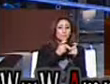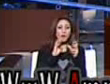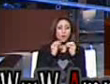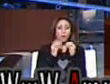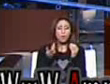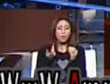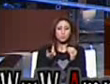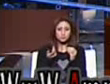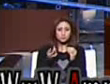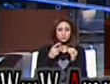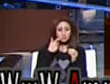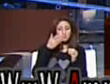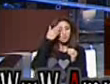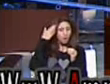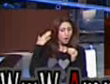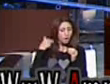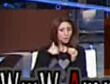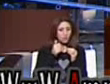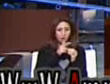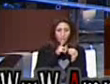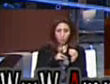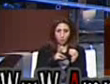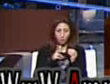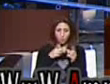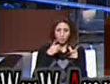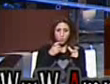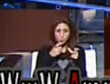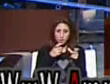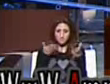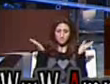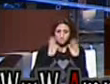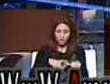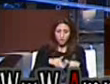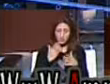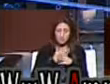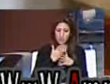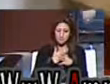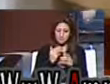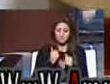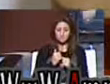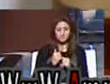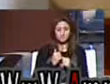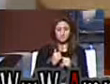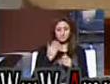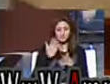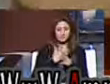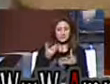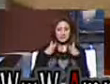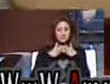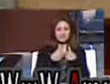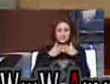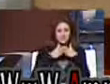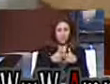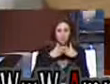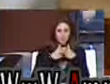اعتقد من خبرتي في التعامل مع هذه القضايا داخل محافظه السويس، وطبعا حضرتك عارف ان السويس هي